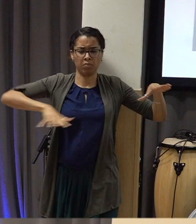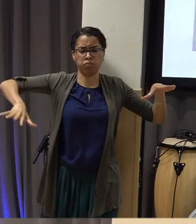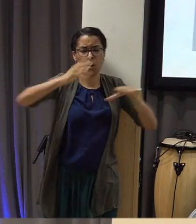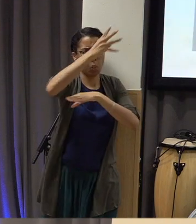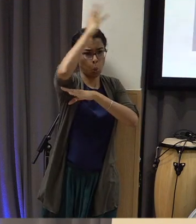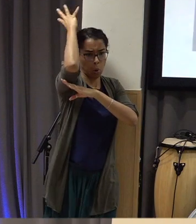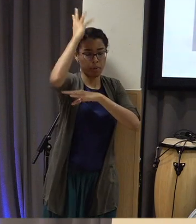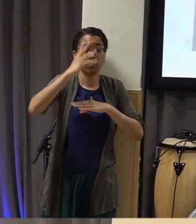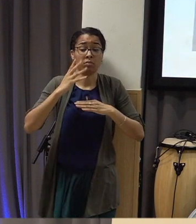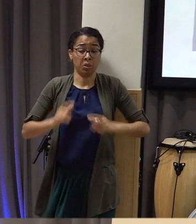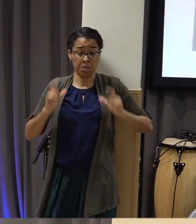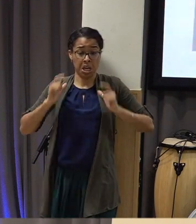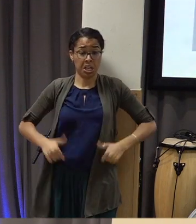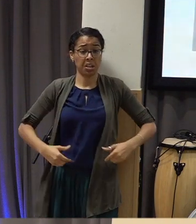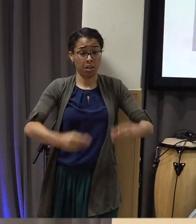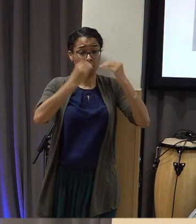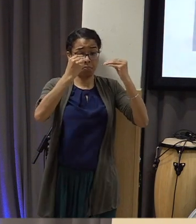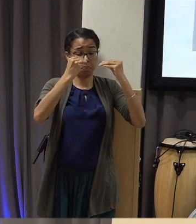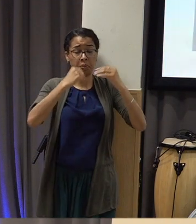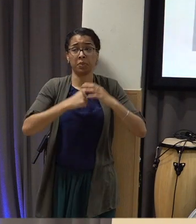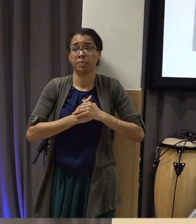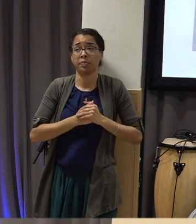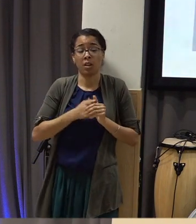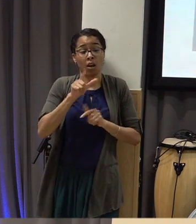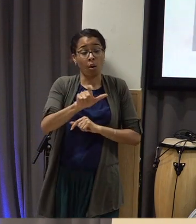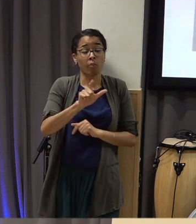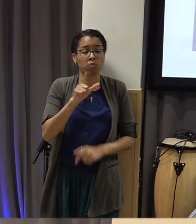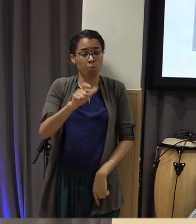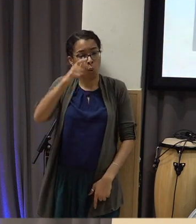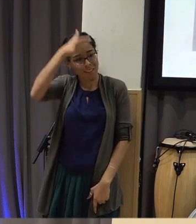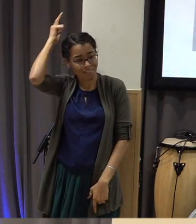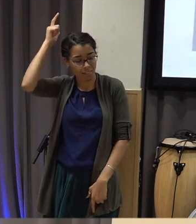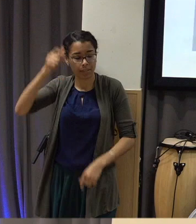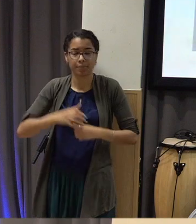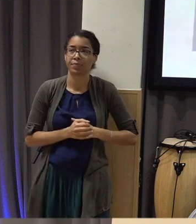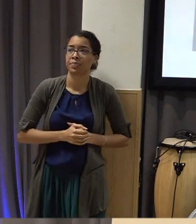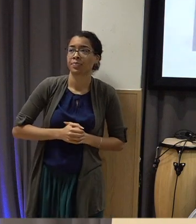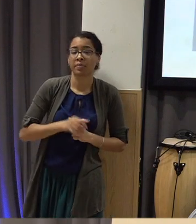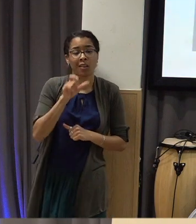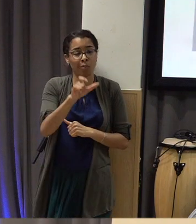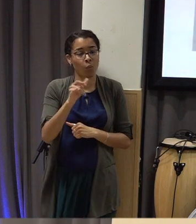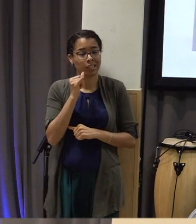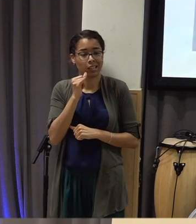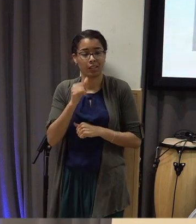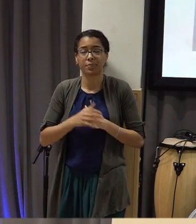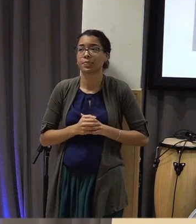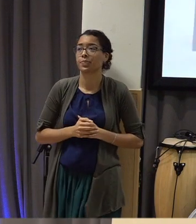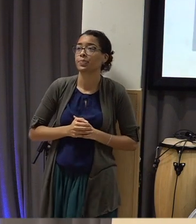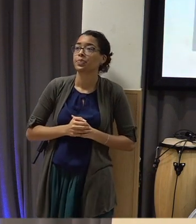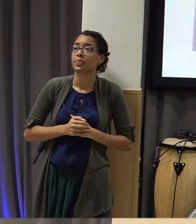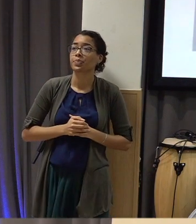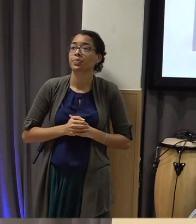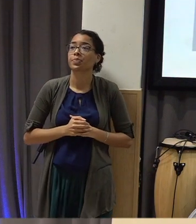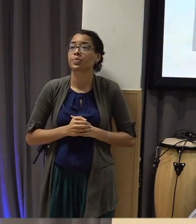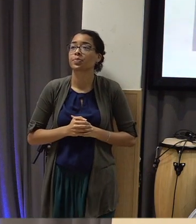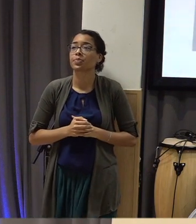qu'on apprend à l'école, en latin Imperium Romanum, en italien Impero Romano, est le nom qui